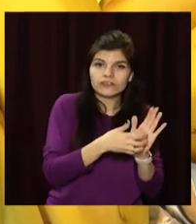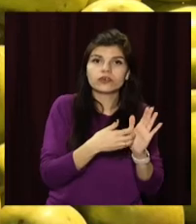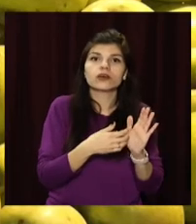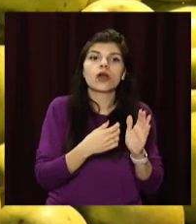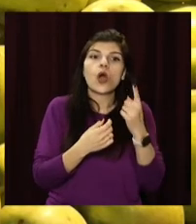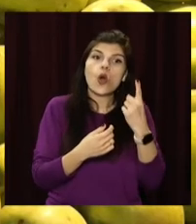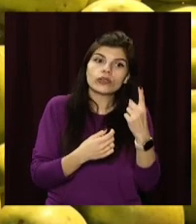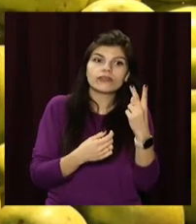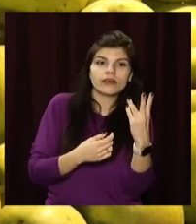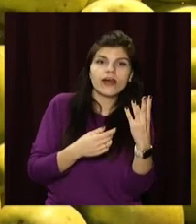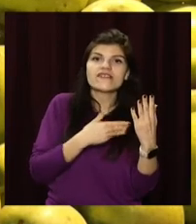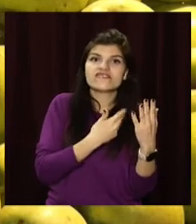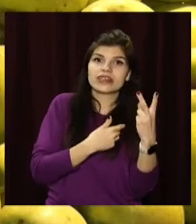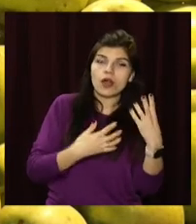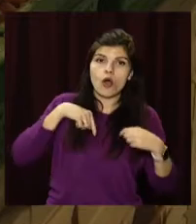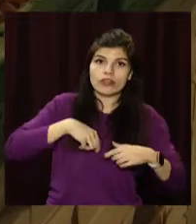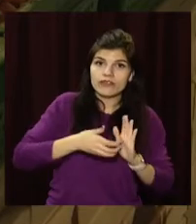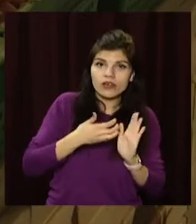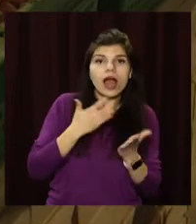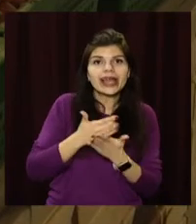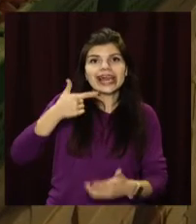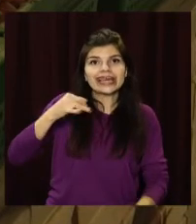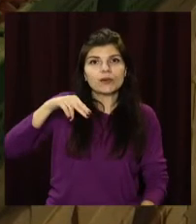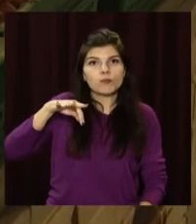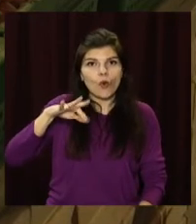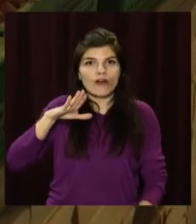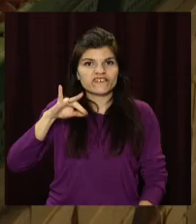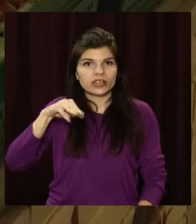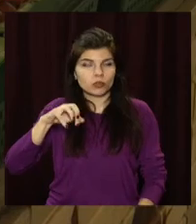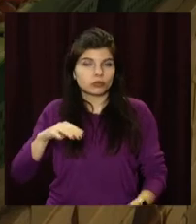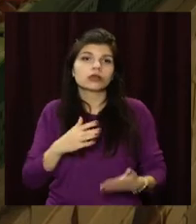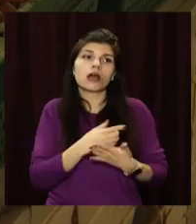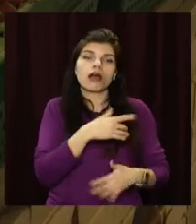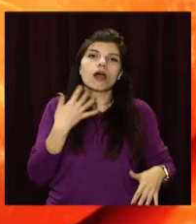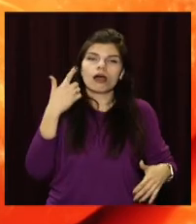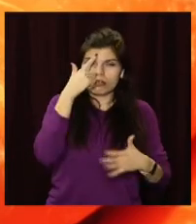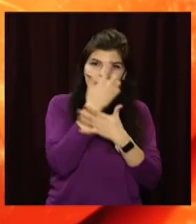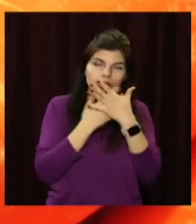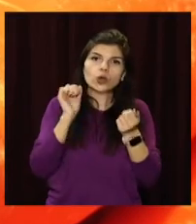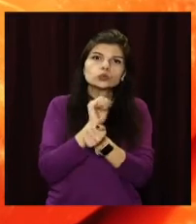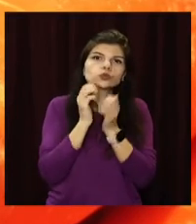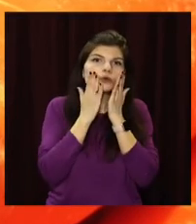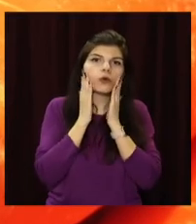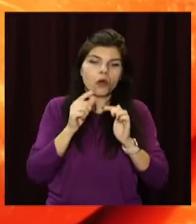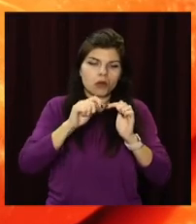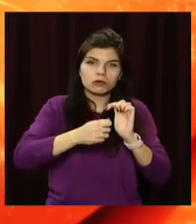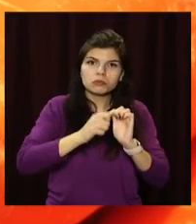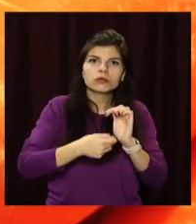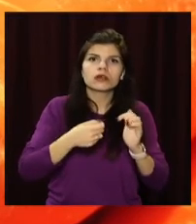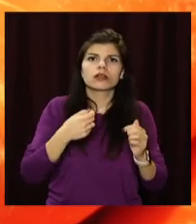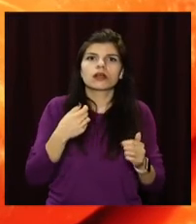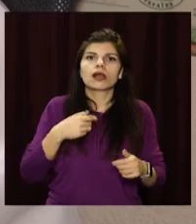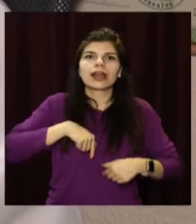дефіцитом одного або декількох вітамінів в організмі. Серед основних симптомів – втома, апатія, головний біль, сухі шкіри, ламкість нігтів та